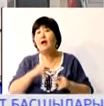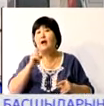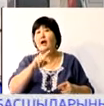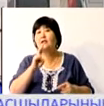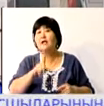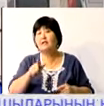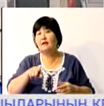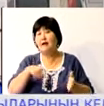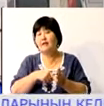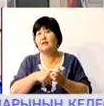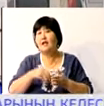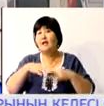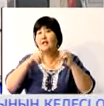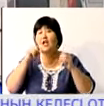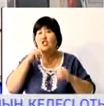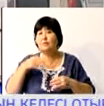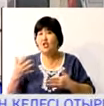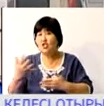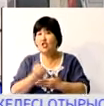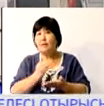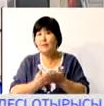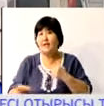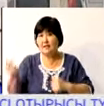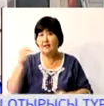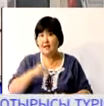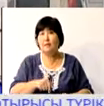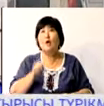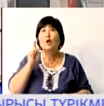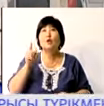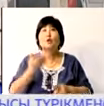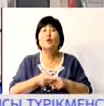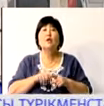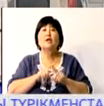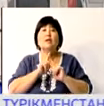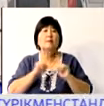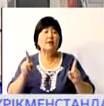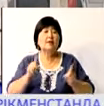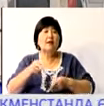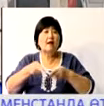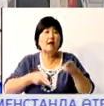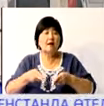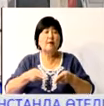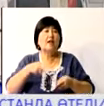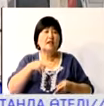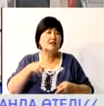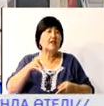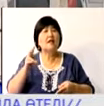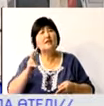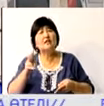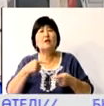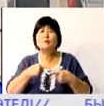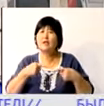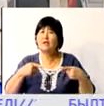қаласында тәжірибе жинақтап келдім. Сонда лапароскопиялық адренэктомия, лапароскопиялық